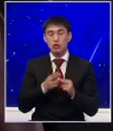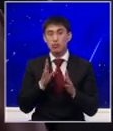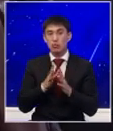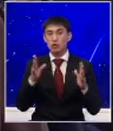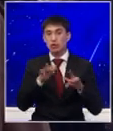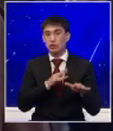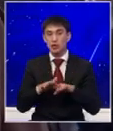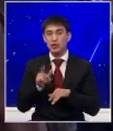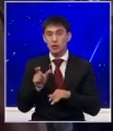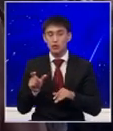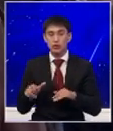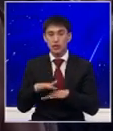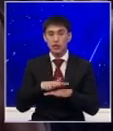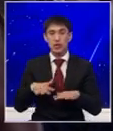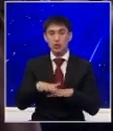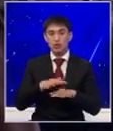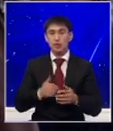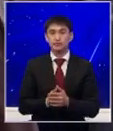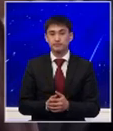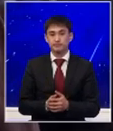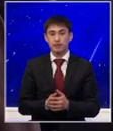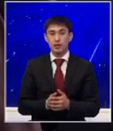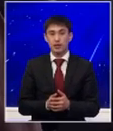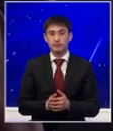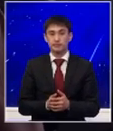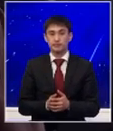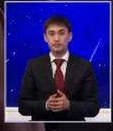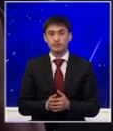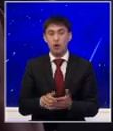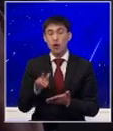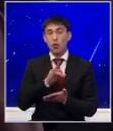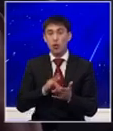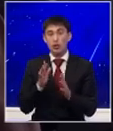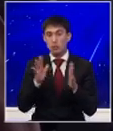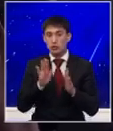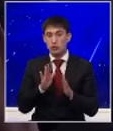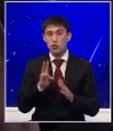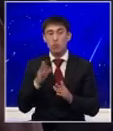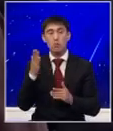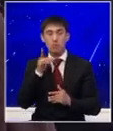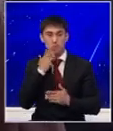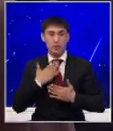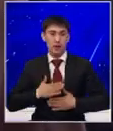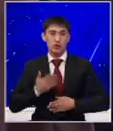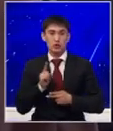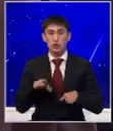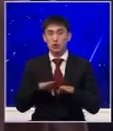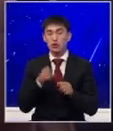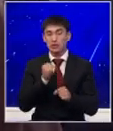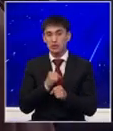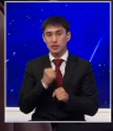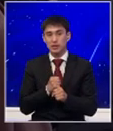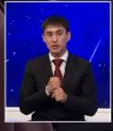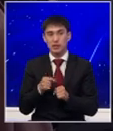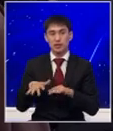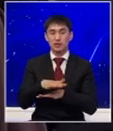большое дело для людей, для народа. Хотя город и не такой большой, а приятно, что такое сделали